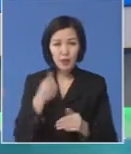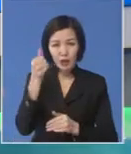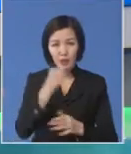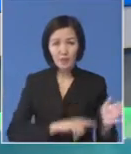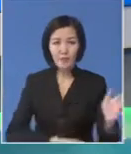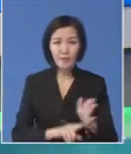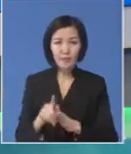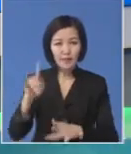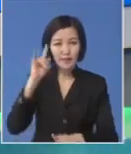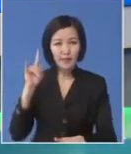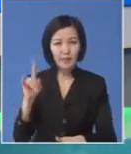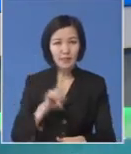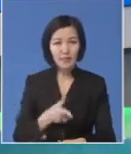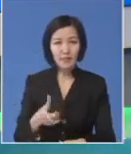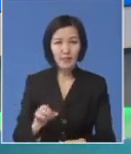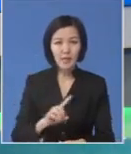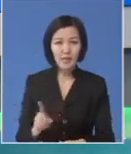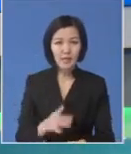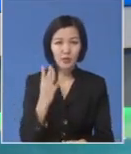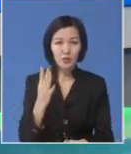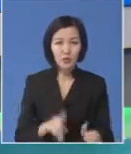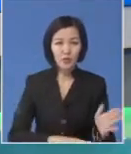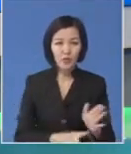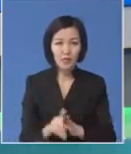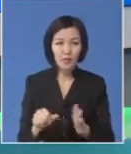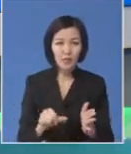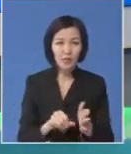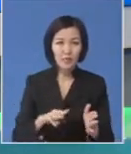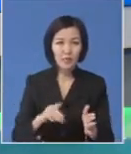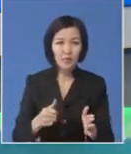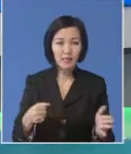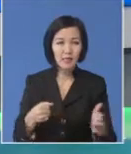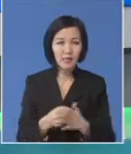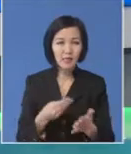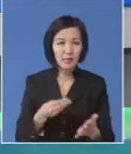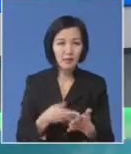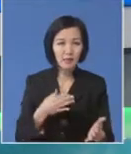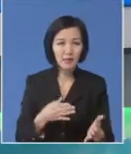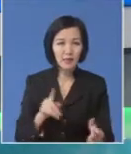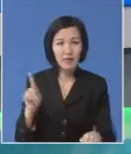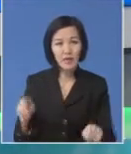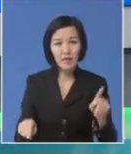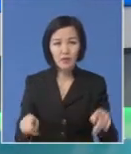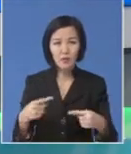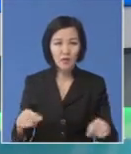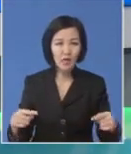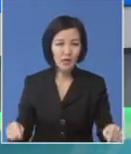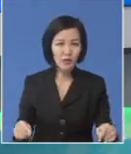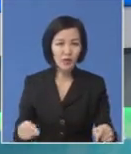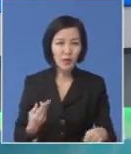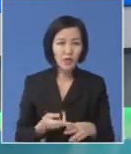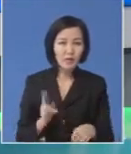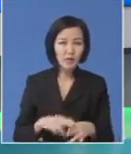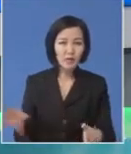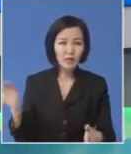Жаңа жылдан бастап елімізде сұйытылған газ 4-6 теңге аралығында қымбаттады. Десе де баға әр өңірде әр түрлі. Тіпті кейбір пысықайлар